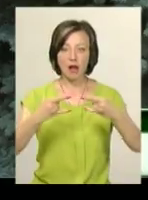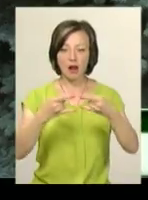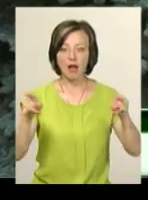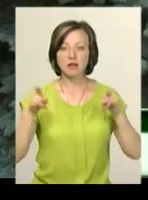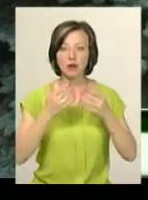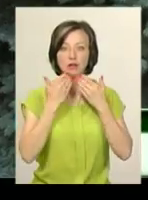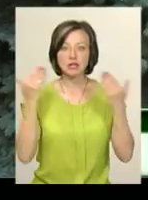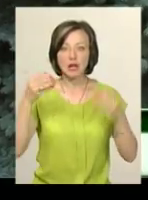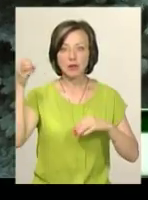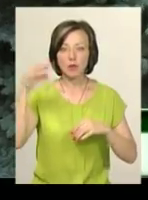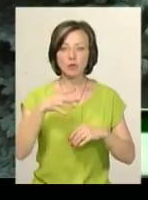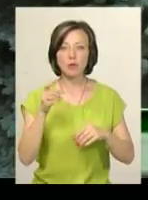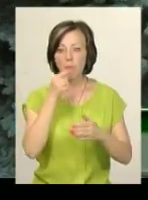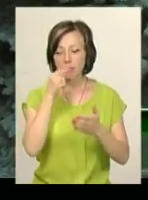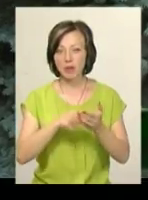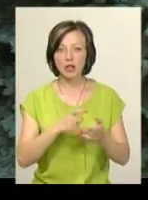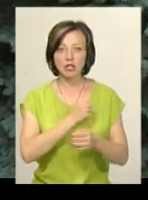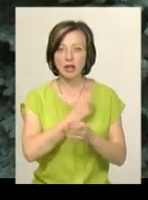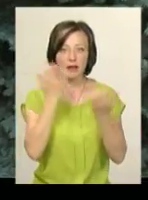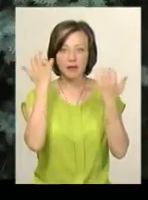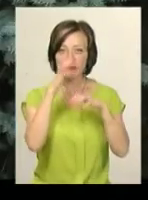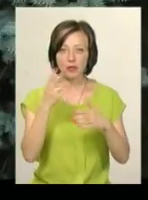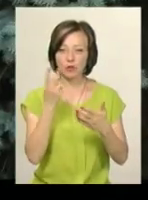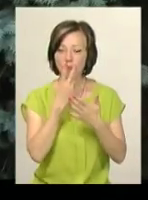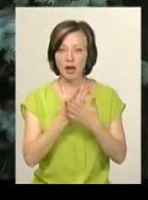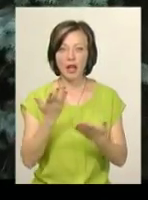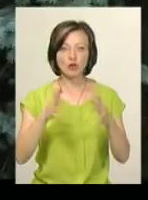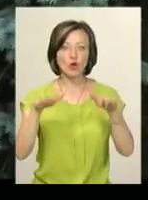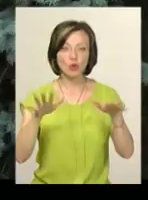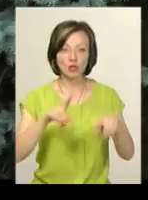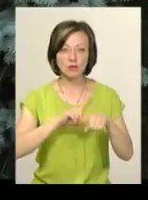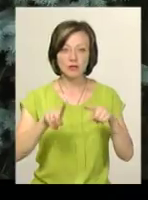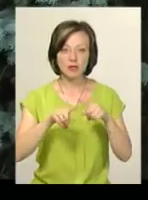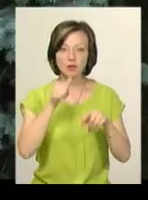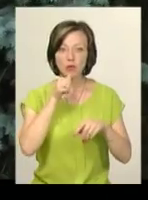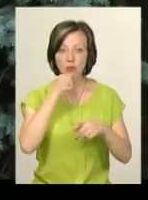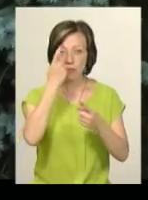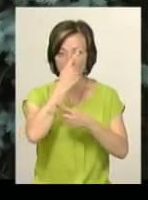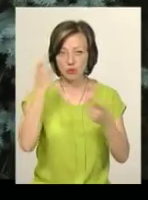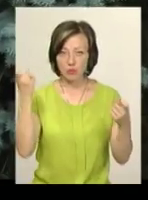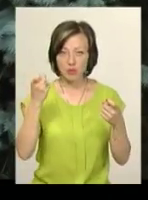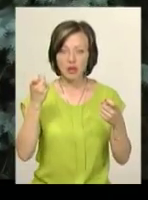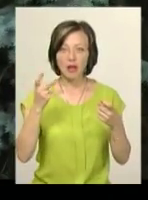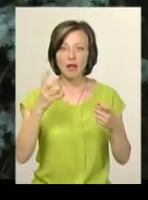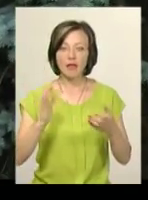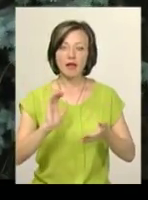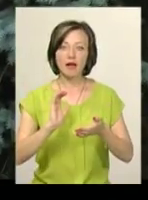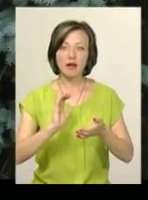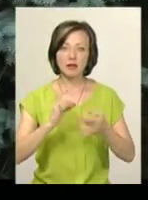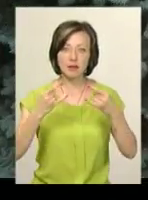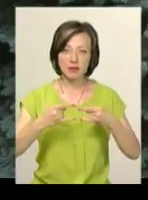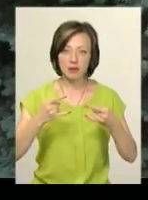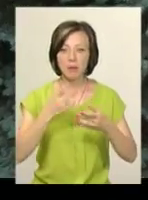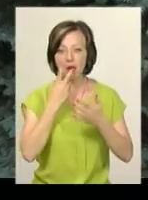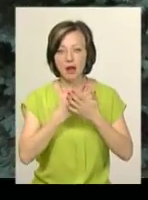останні промені сонця, вони ще на нього потрапляють і, на жаль, не буде видно зображення. Якщо буде дощ, швиденько спробуємо повідомити на представників засобів інформації, що, на